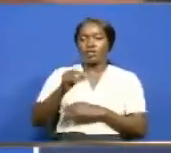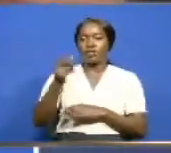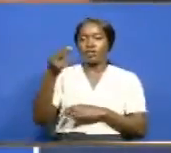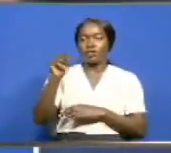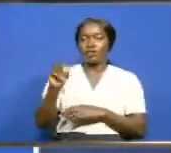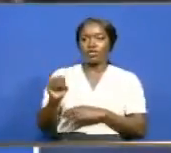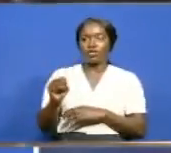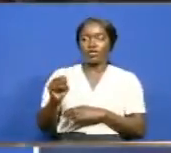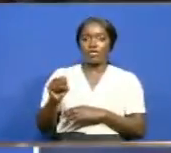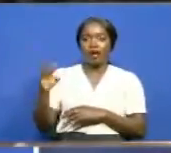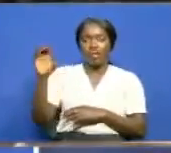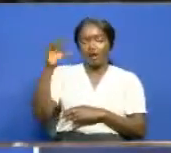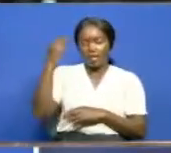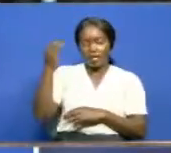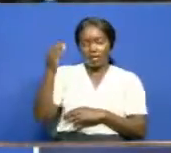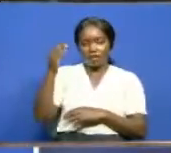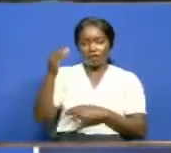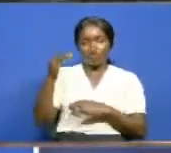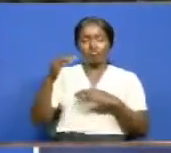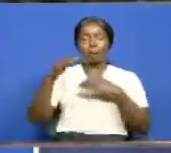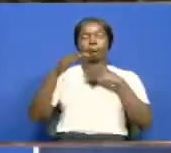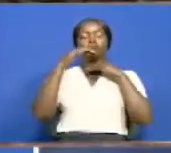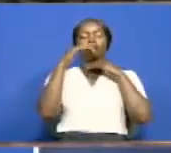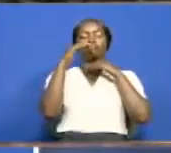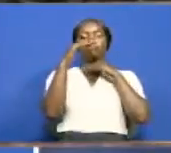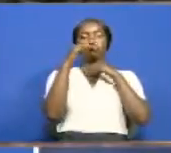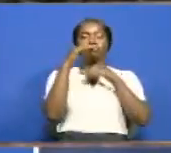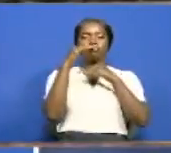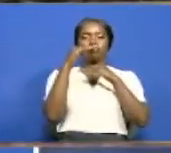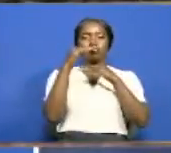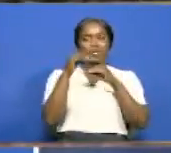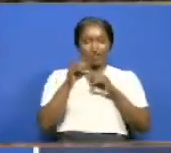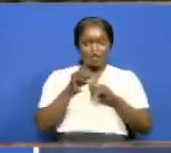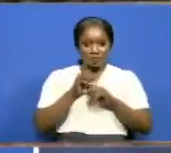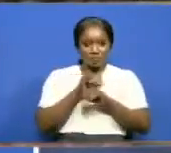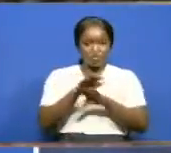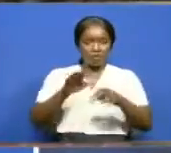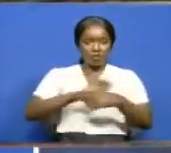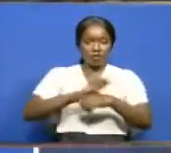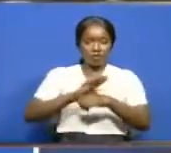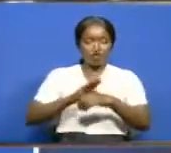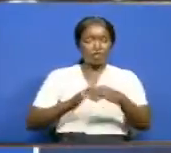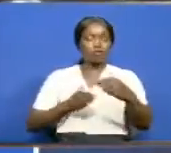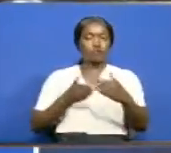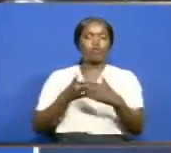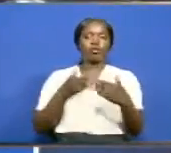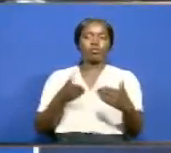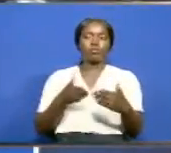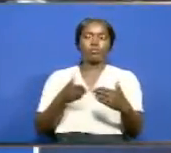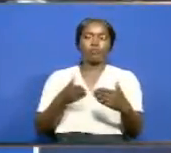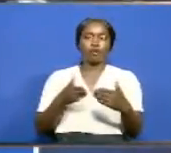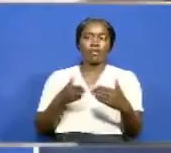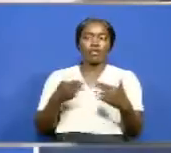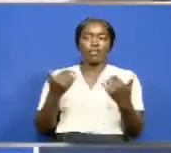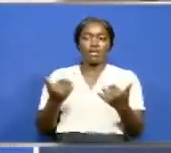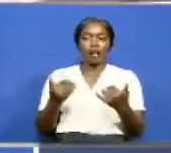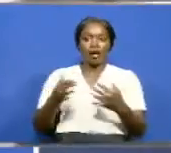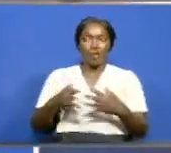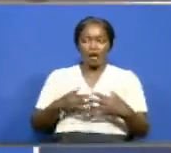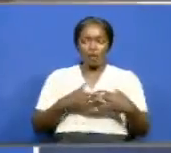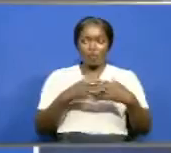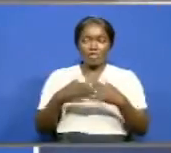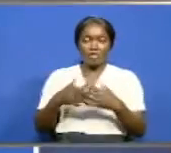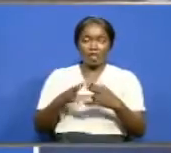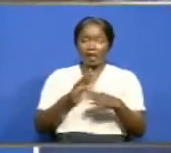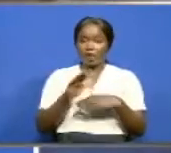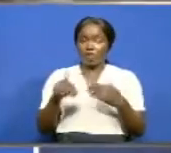la California limetangaza kafyu usiku katika juhudi za kuzuia msambao wa virusi vya corona. Kote nchini Marekani, idadi ya